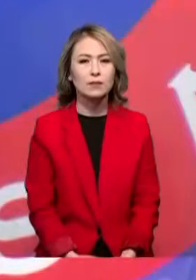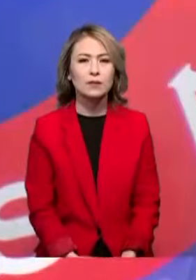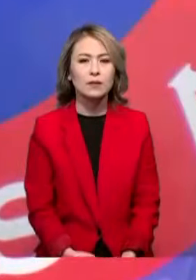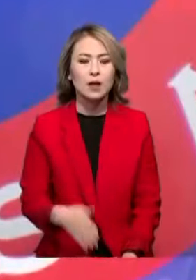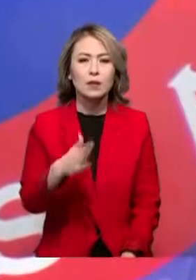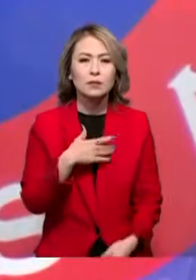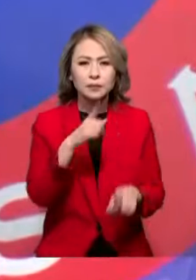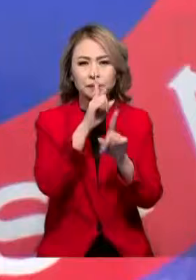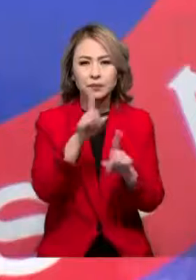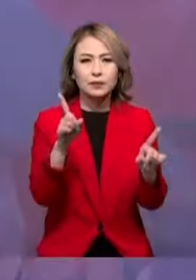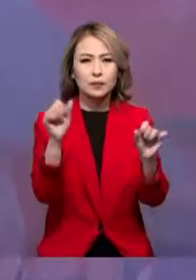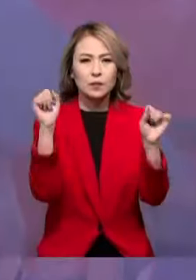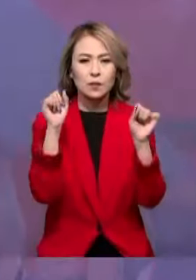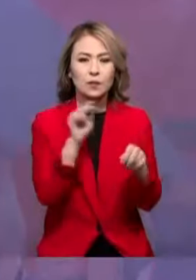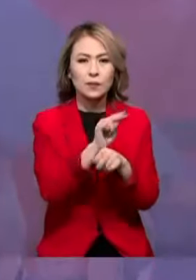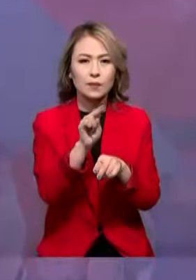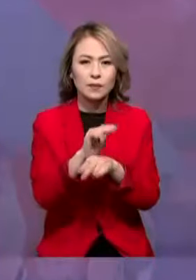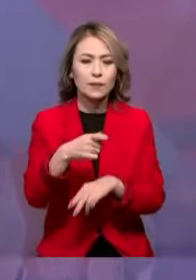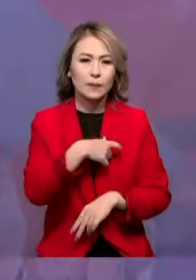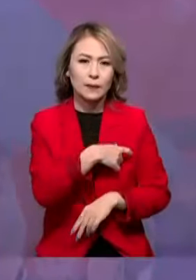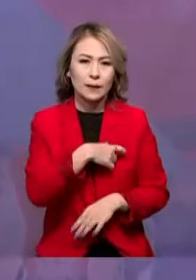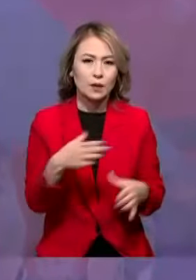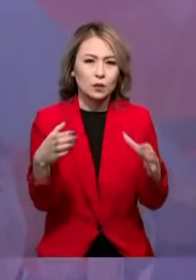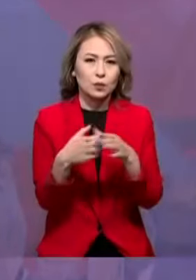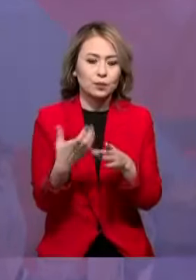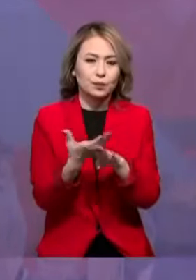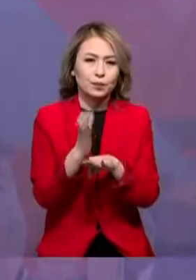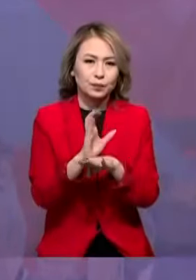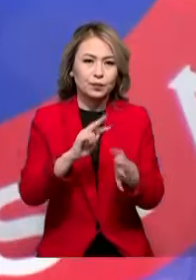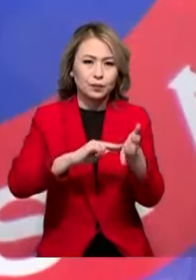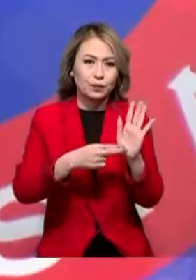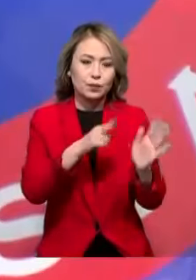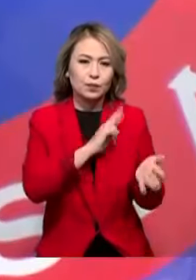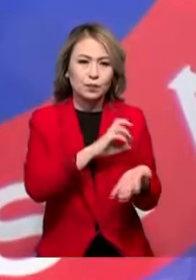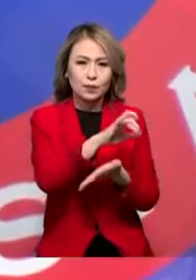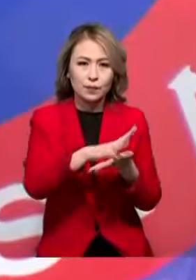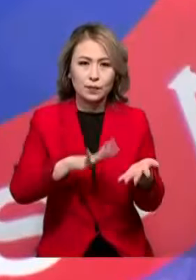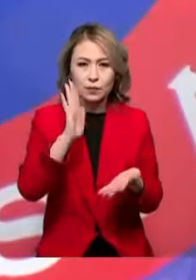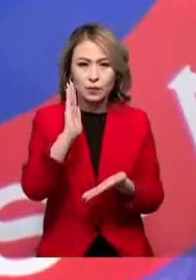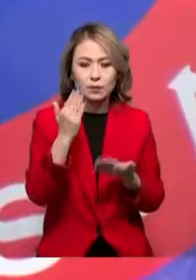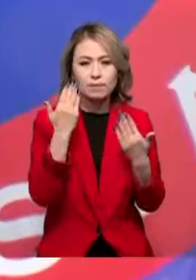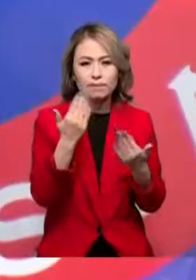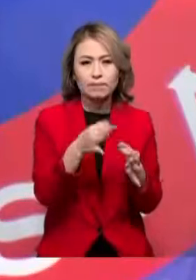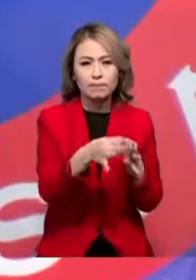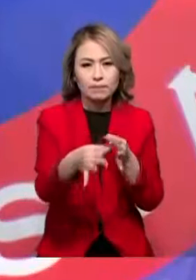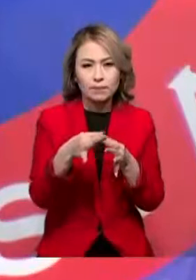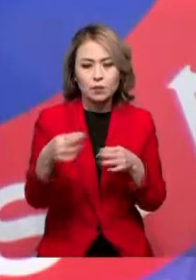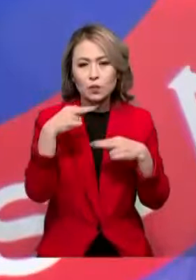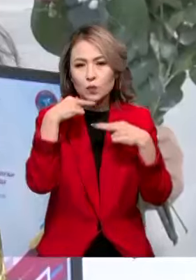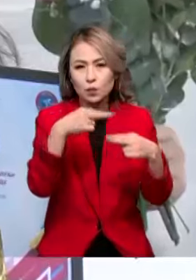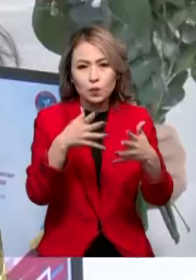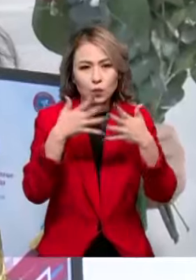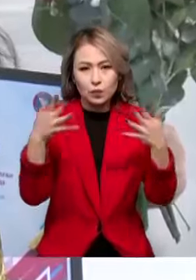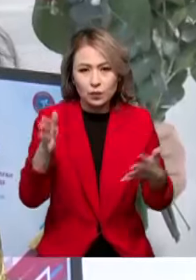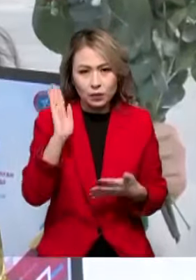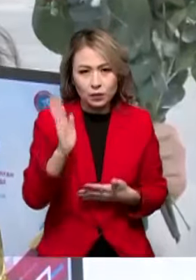Біз ерекше спортшыларды даярлау және жаттықтырушылар құрамын күшейту бағытындағы жұмысты жалғастыра береміз. Бұл істе өңірлерге басымдық берілетін атап өткен